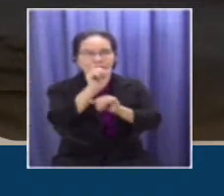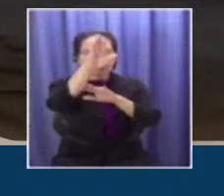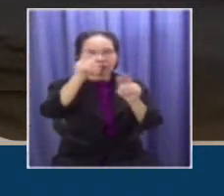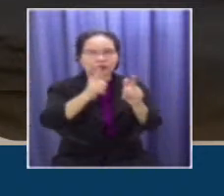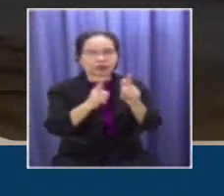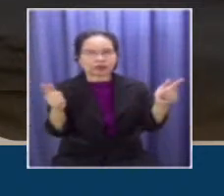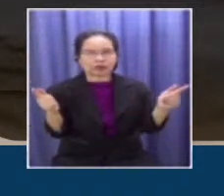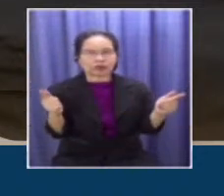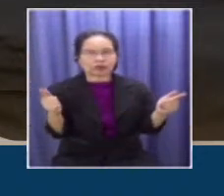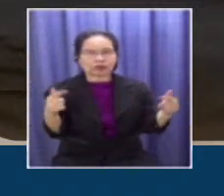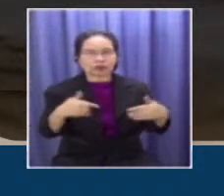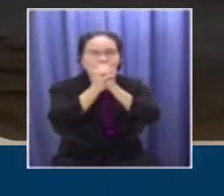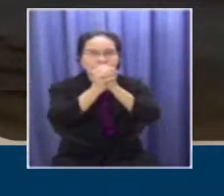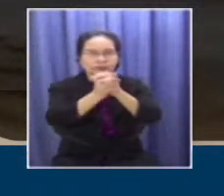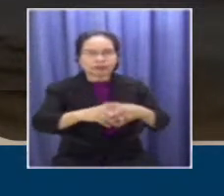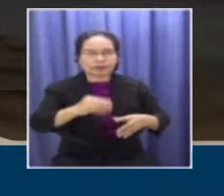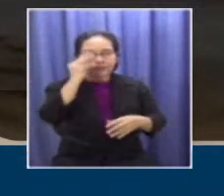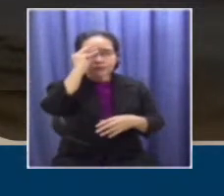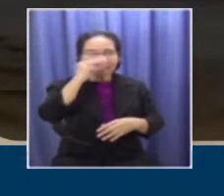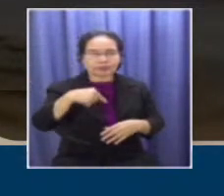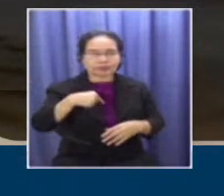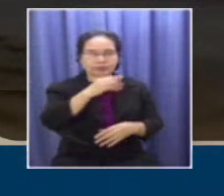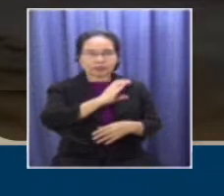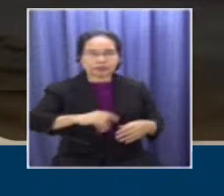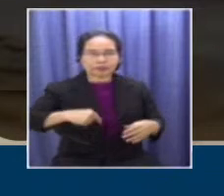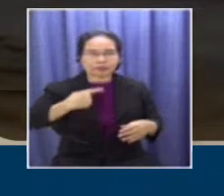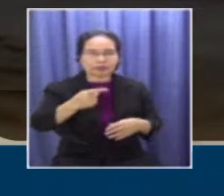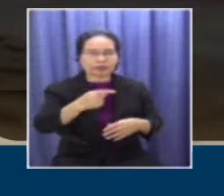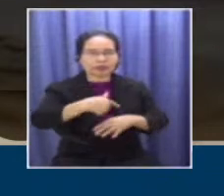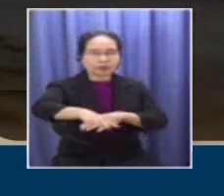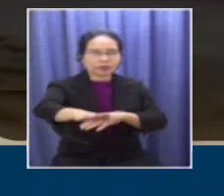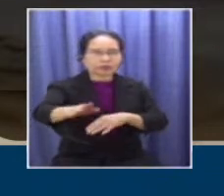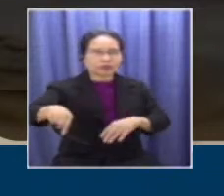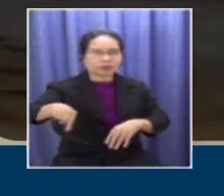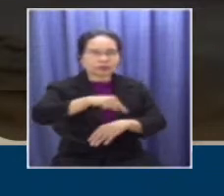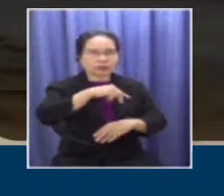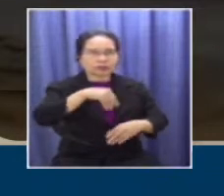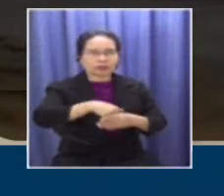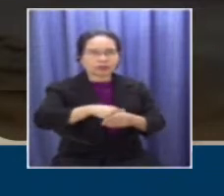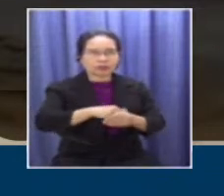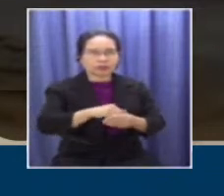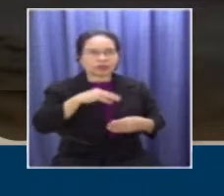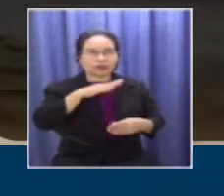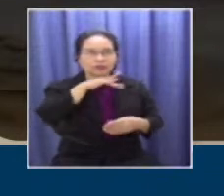hɔ a wɔredidie na ahomane no nyinaa srɛ no sɛ